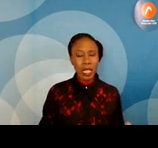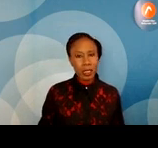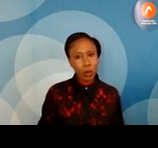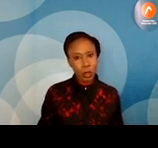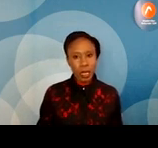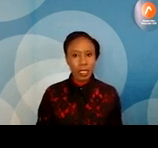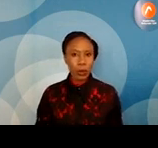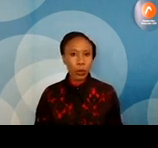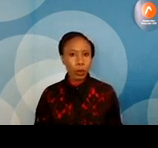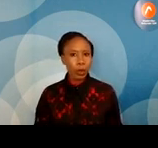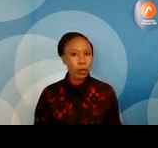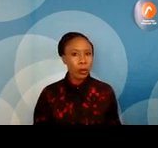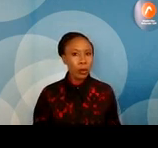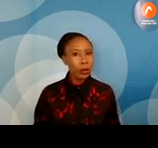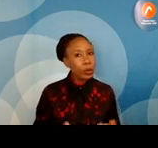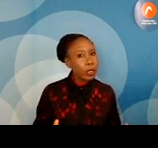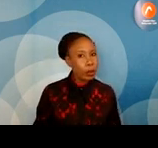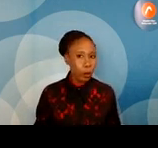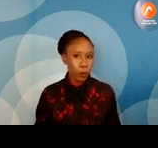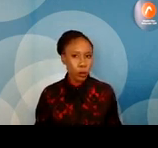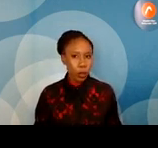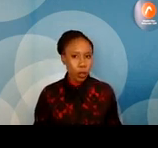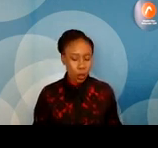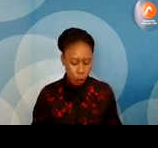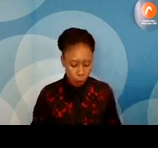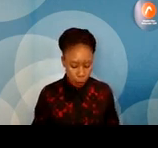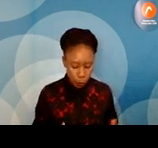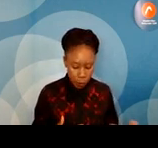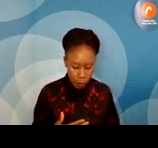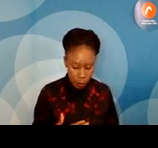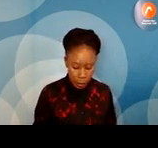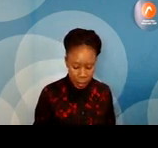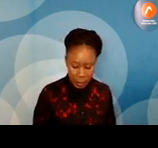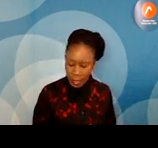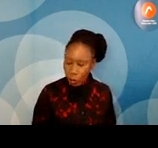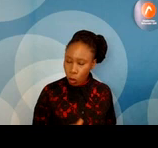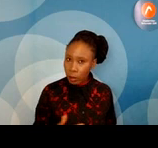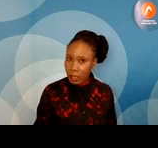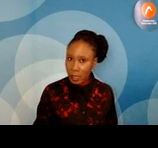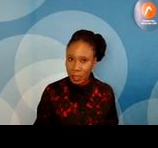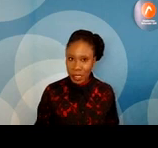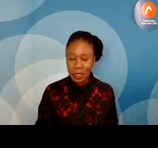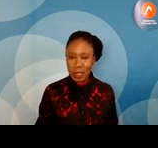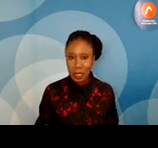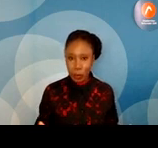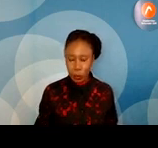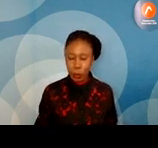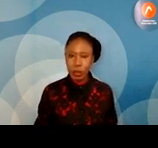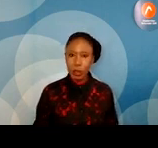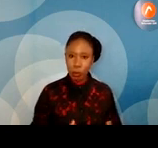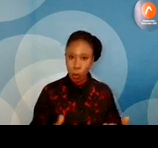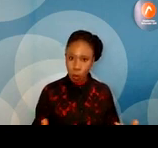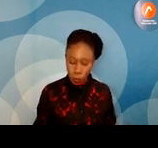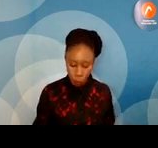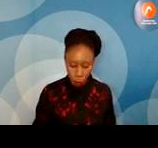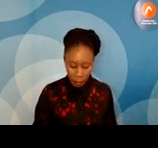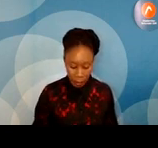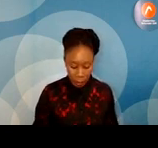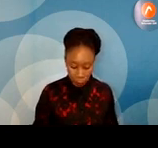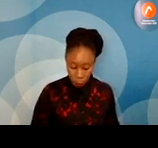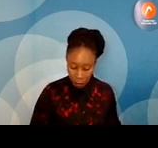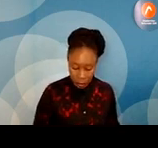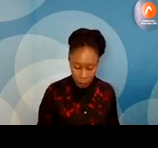titta på den egna organisationen. Hur ser det ut? Hur ser ålderssammansättningen ut på